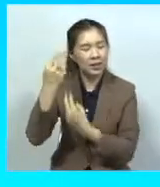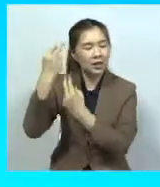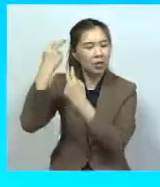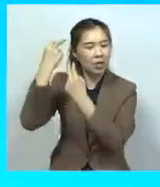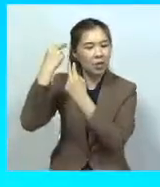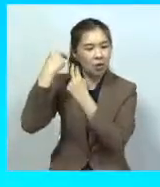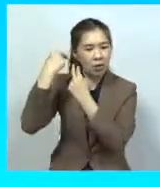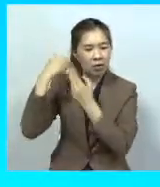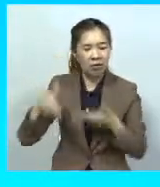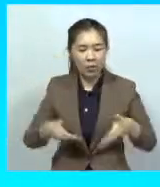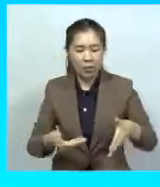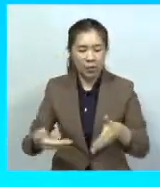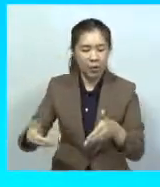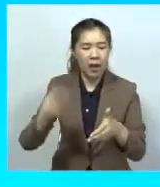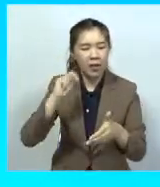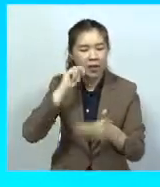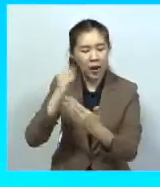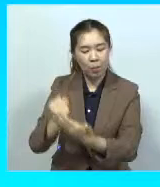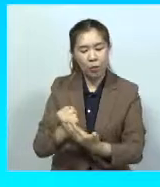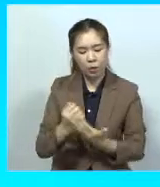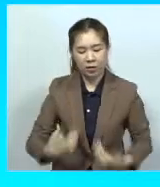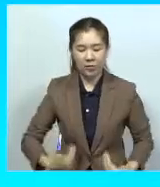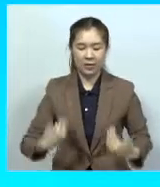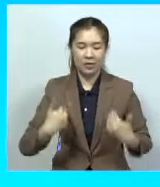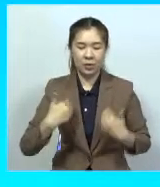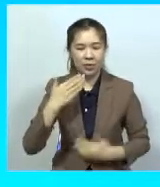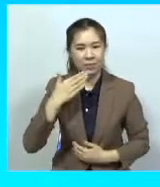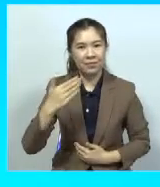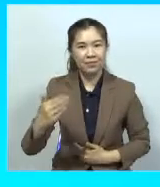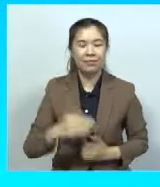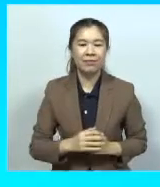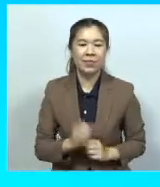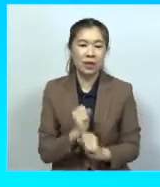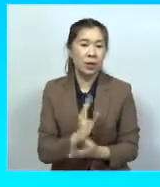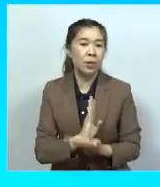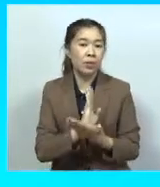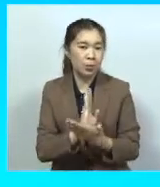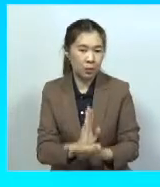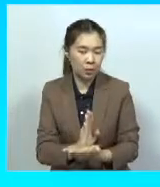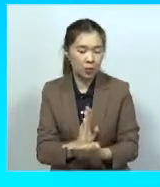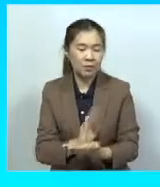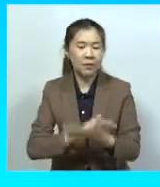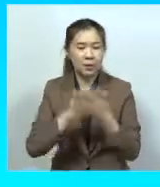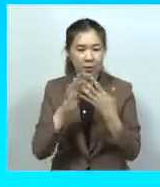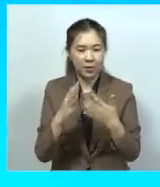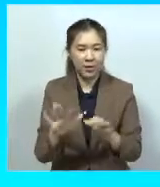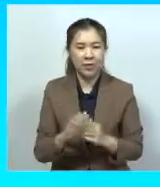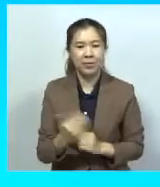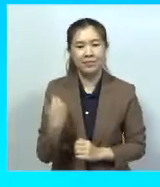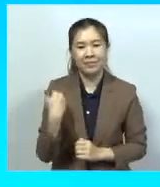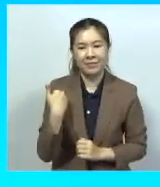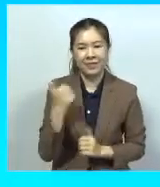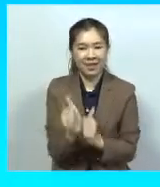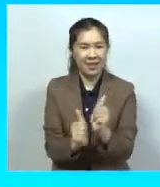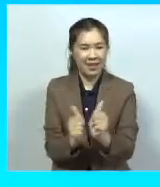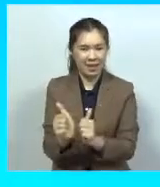ระแม่คงคาสายน้ำที่หล่อเลี้ยงชีวิตของพวกเรานะคะนอกจากได้ทำบุญได้รำลึกถึงพระแม่คงคาแล้วนะคะมีการ